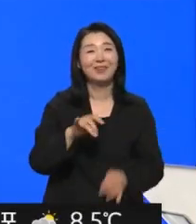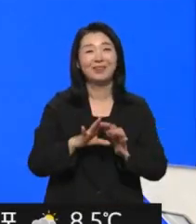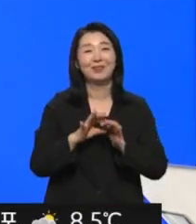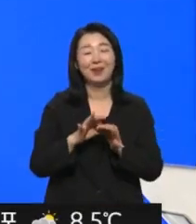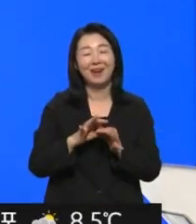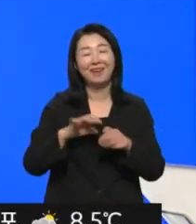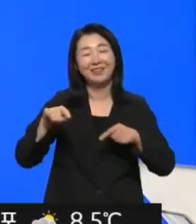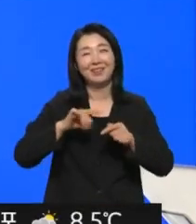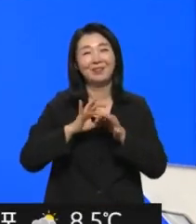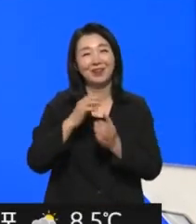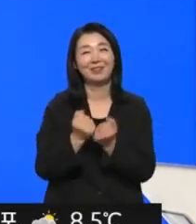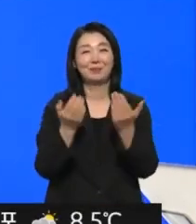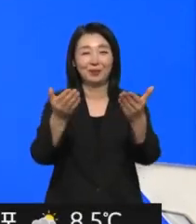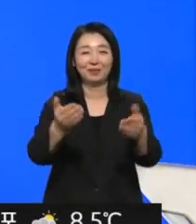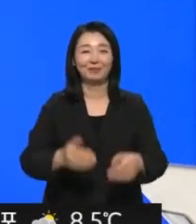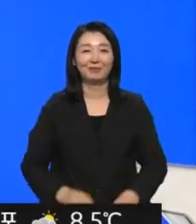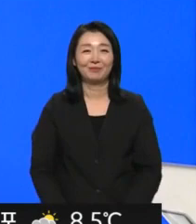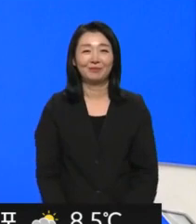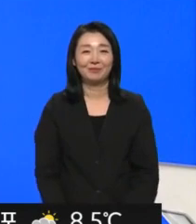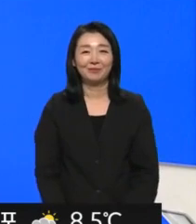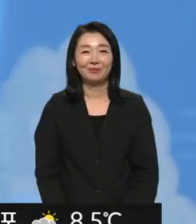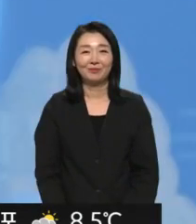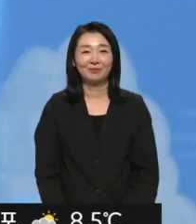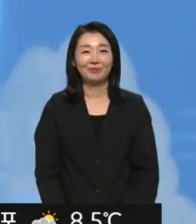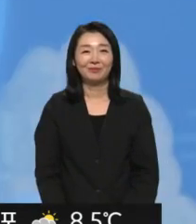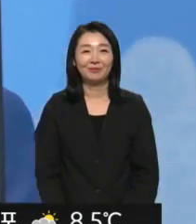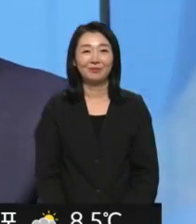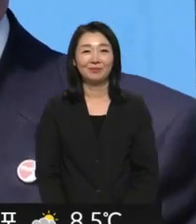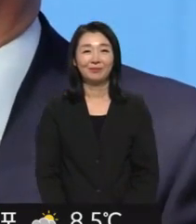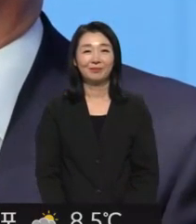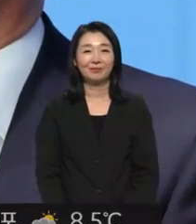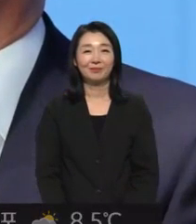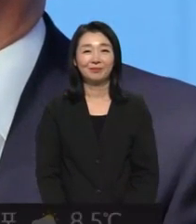내용을 정치인사이드에서 짚어봅니다.